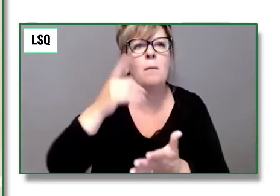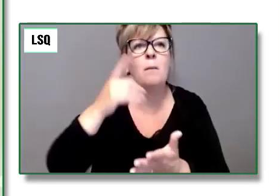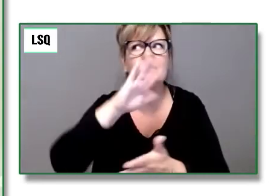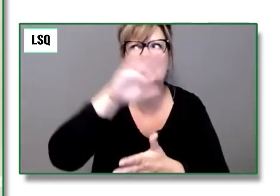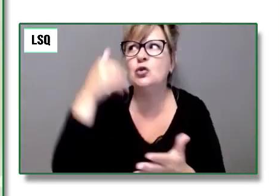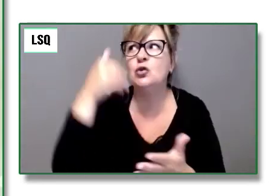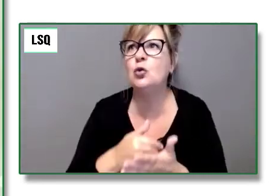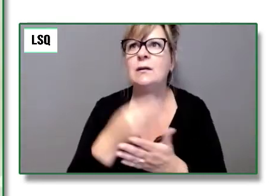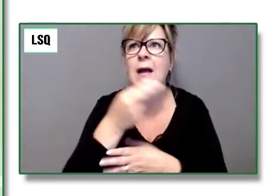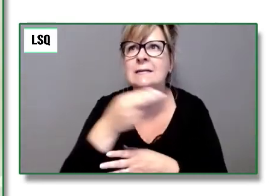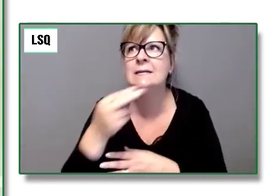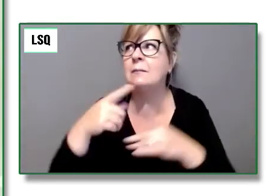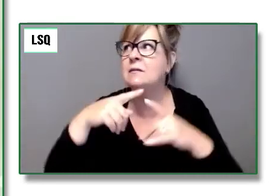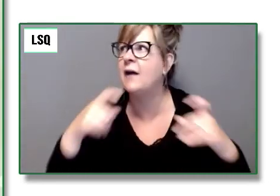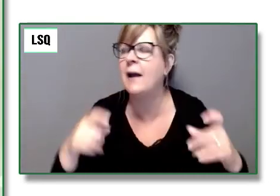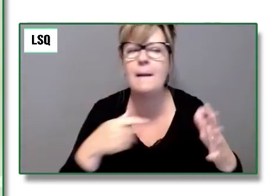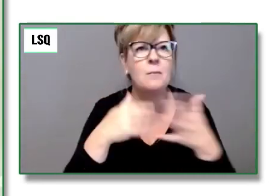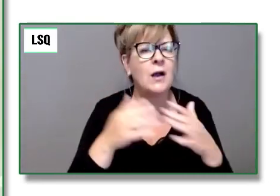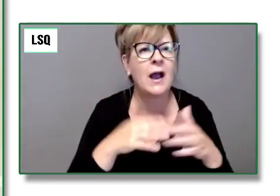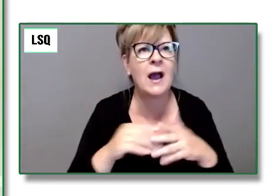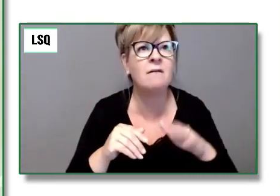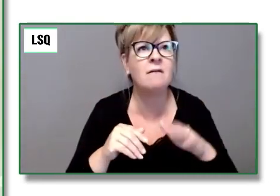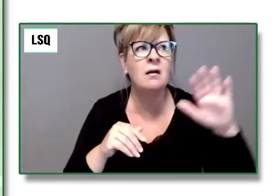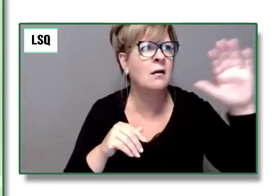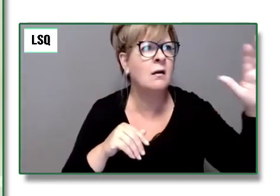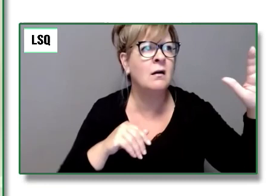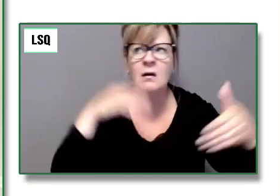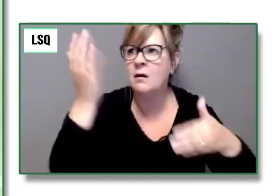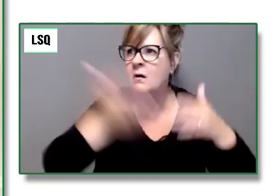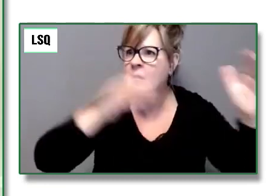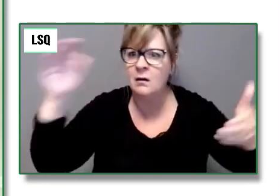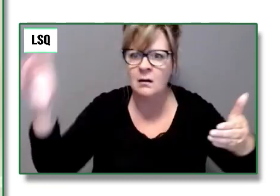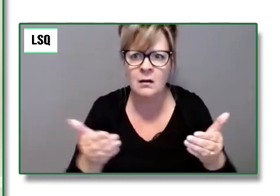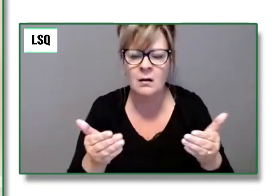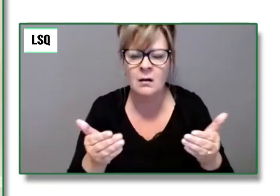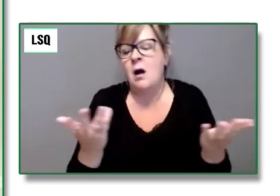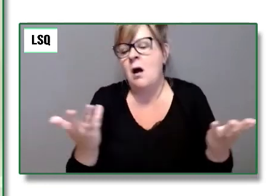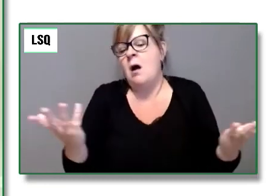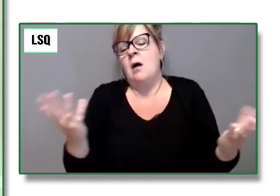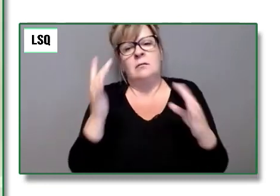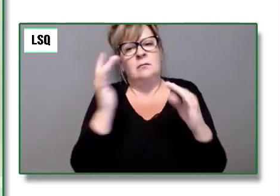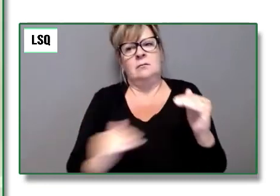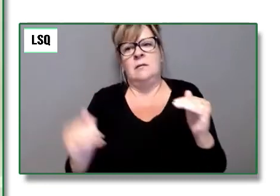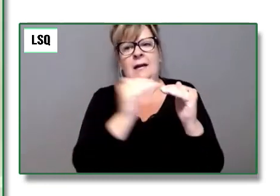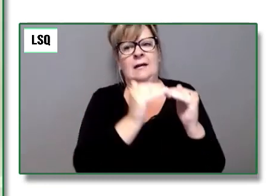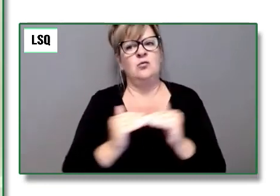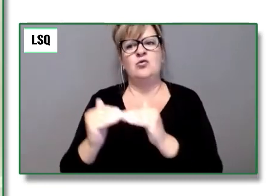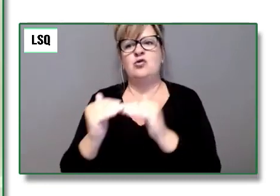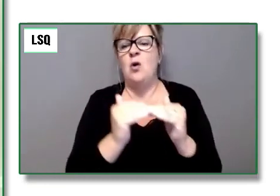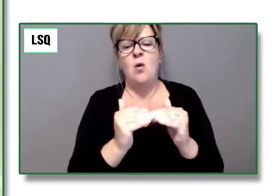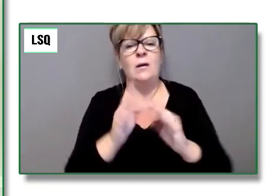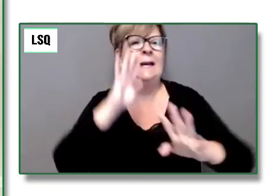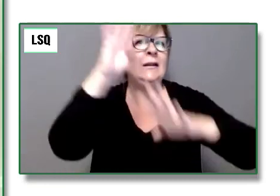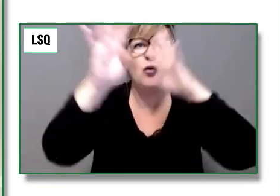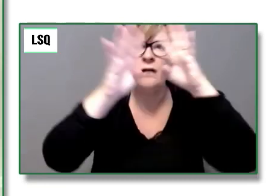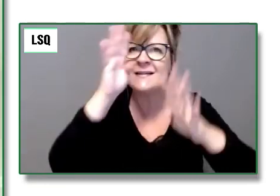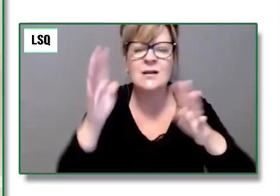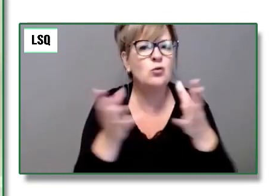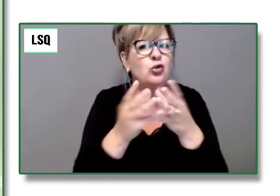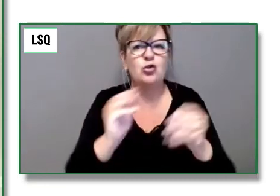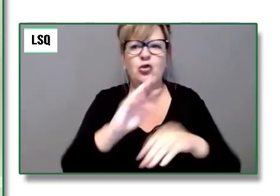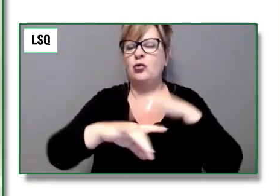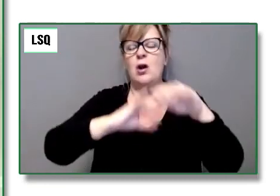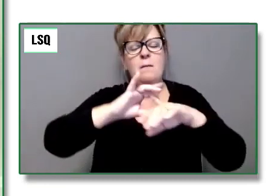on a besoin dans le monde. Je suis super emballée par cette conférence. Félicitations à tous et à